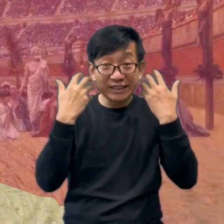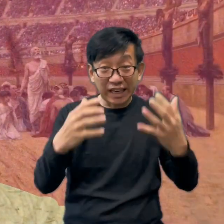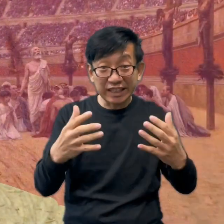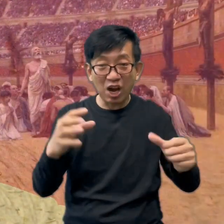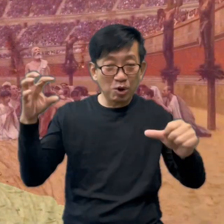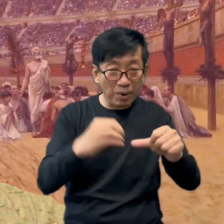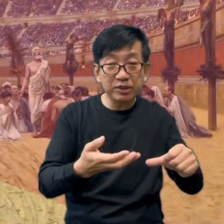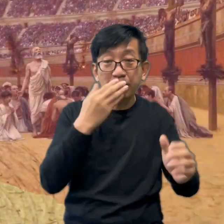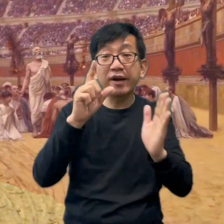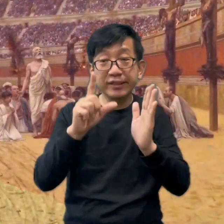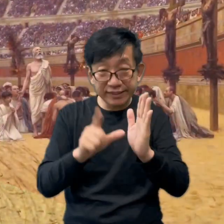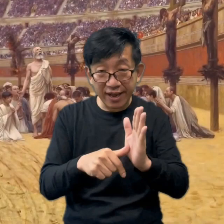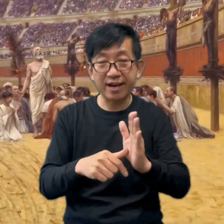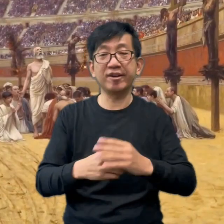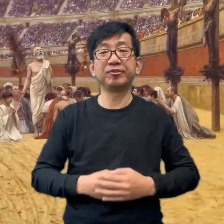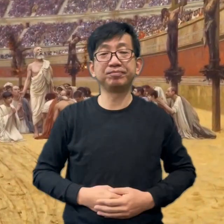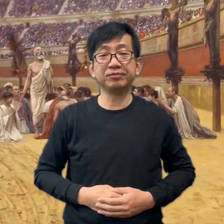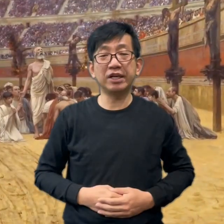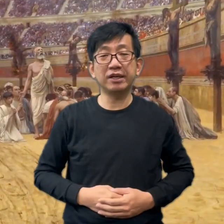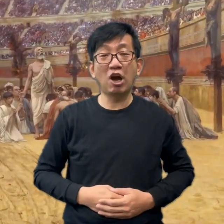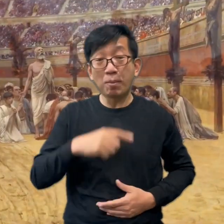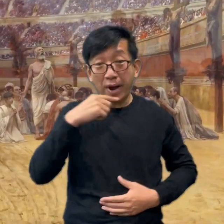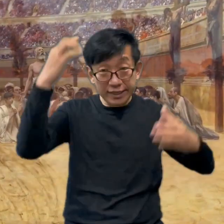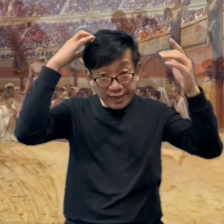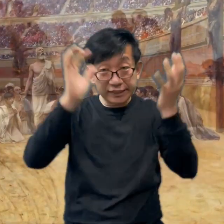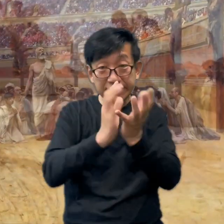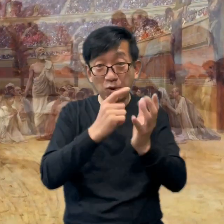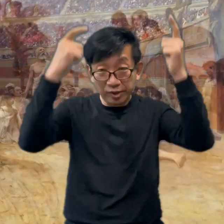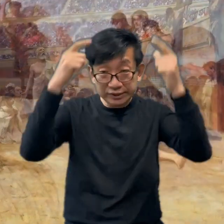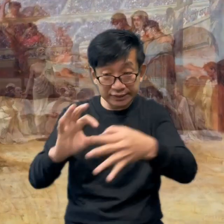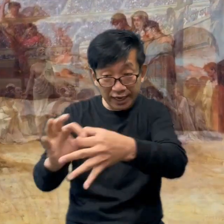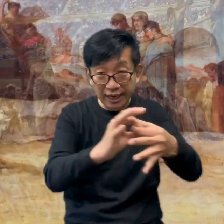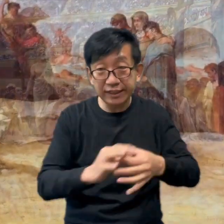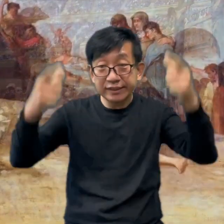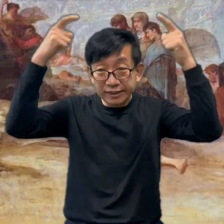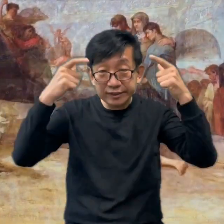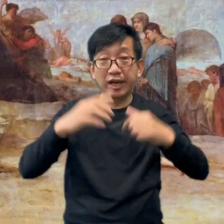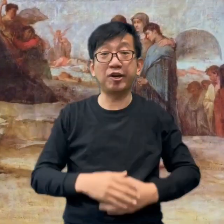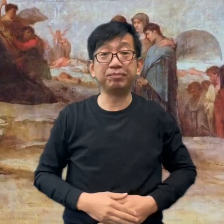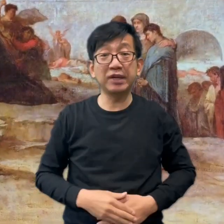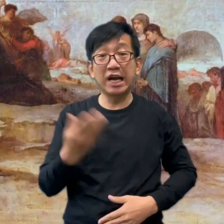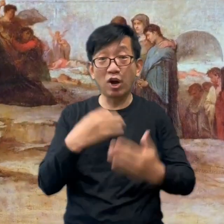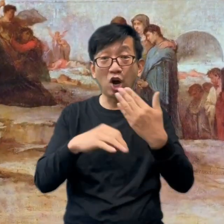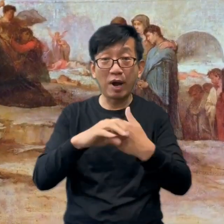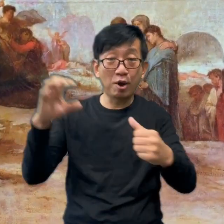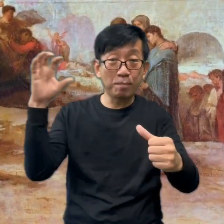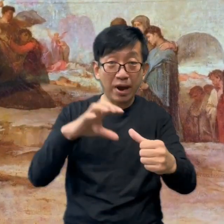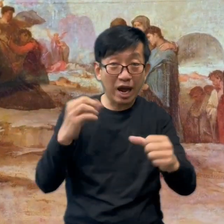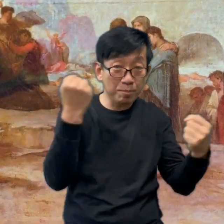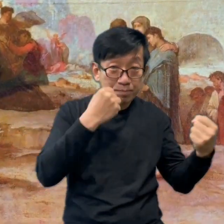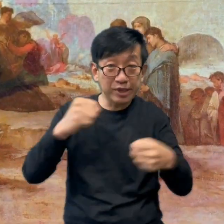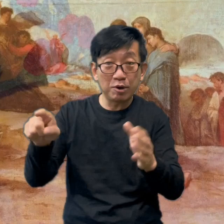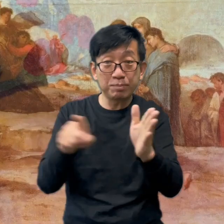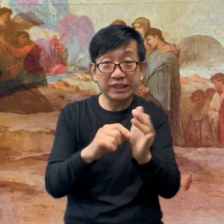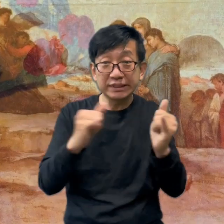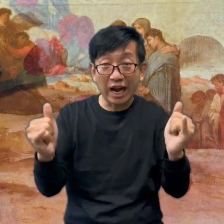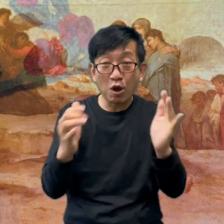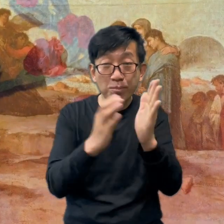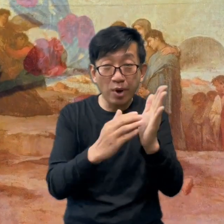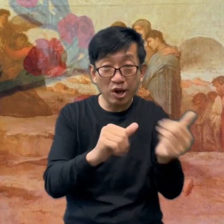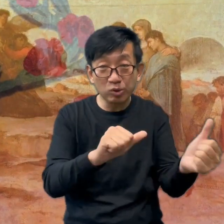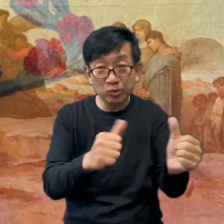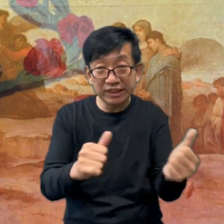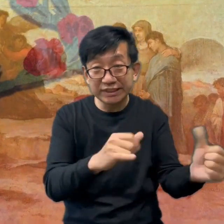끌려가 사자의 먹이가 될 때 머리에 장미꽃으로 엮은 관을 썼는데요. 그러면 박해를 피한